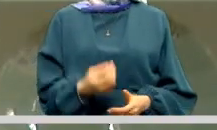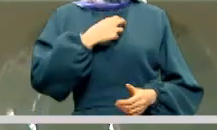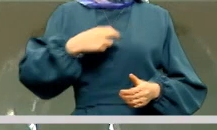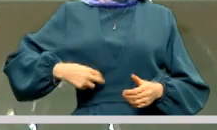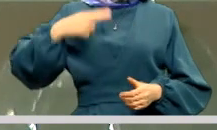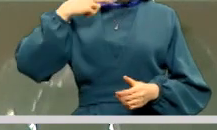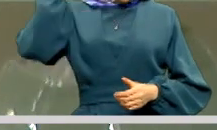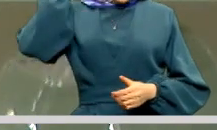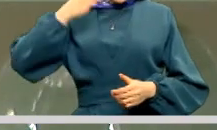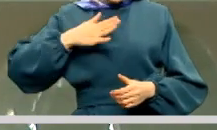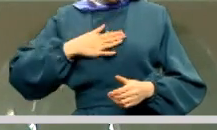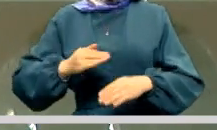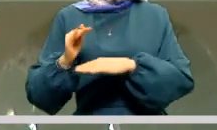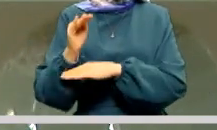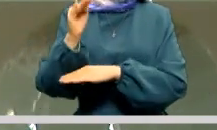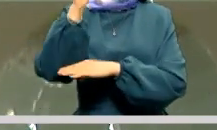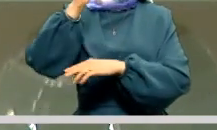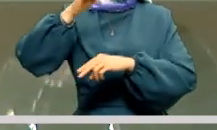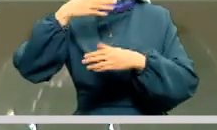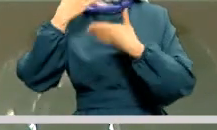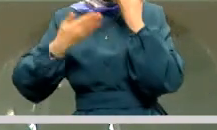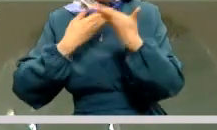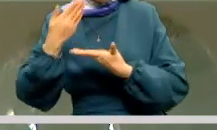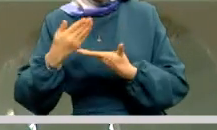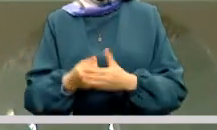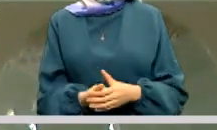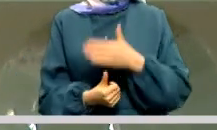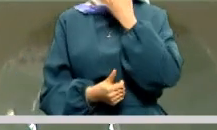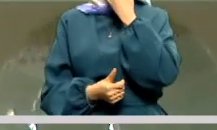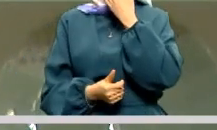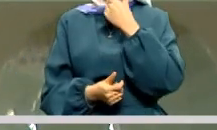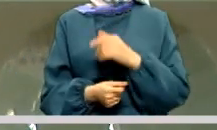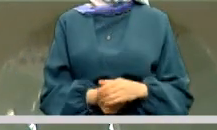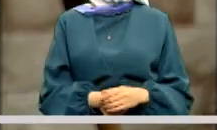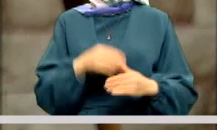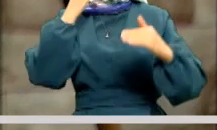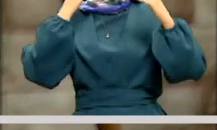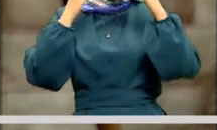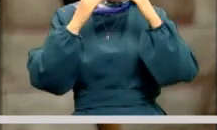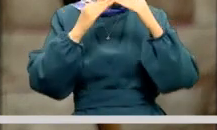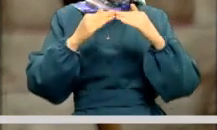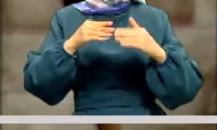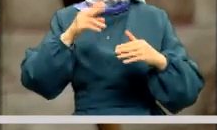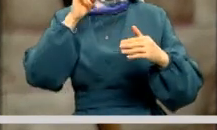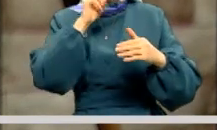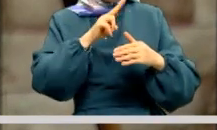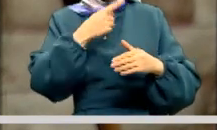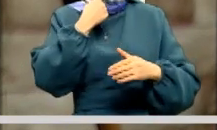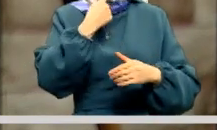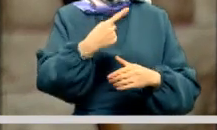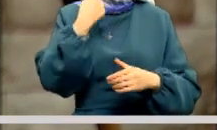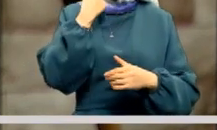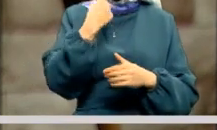öğretilerine hayatına Efendim Tasvip ettiklerine uyguladıklarına söylediklerine bakar